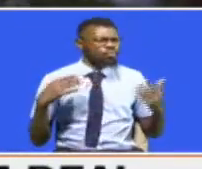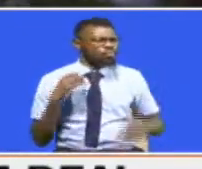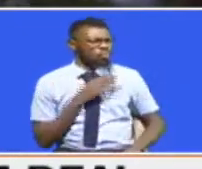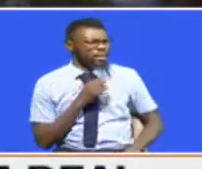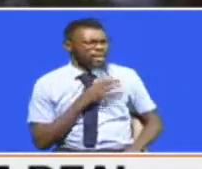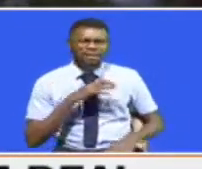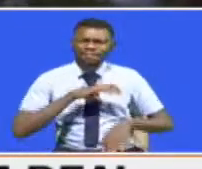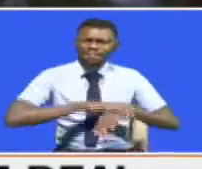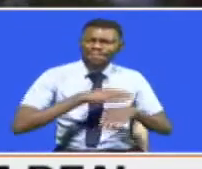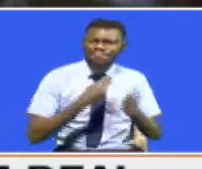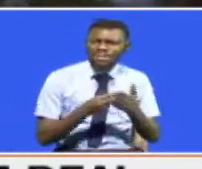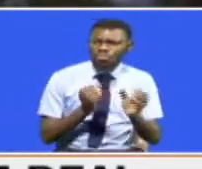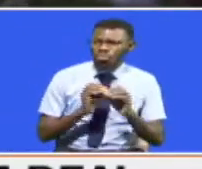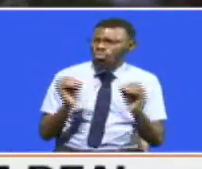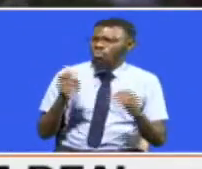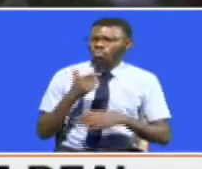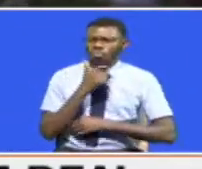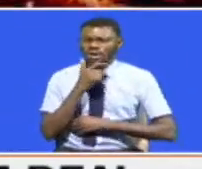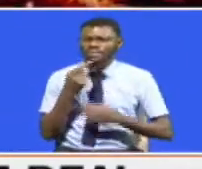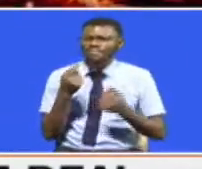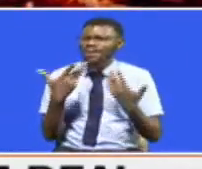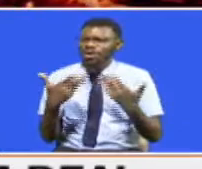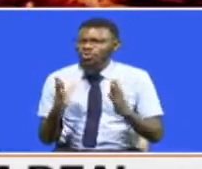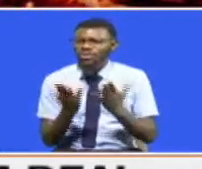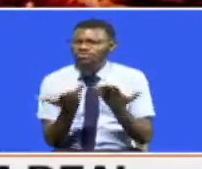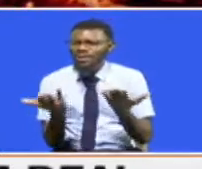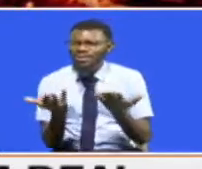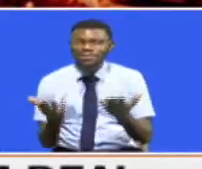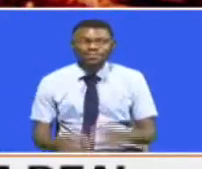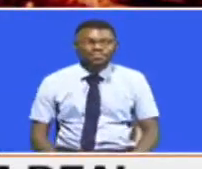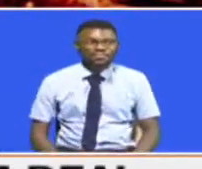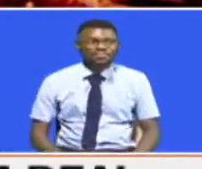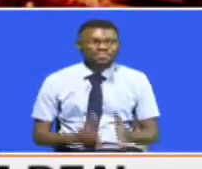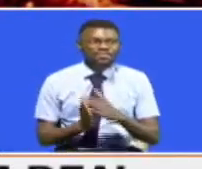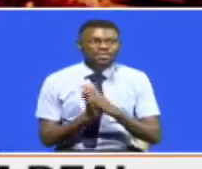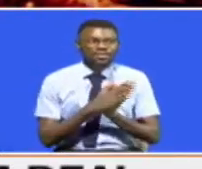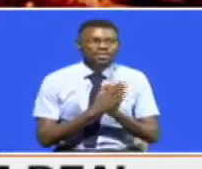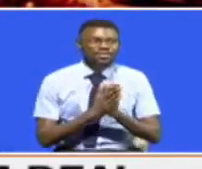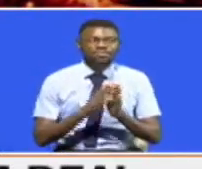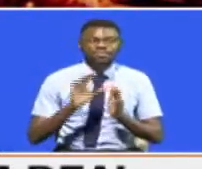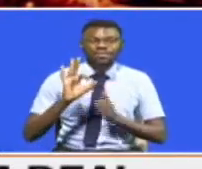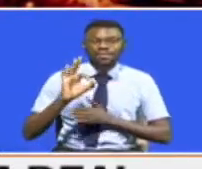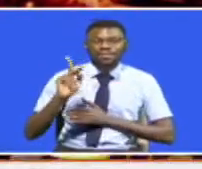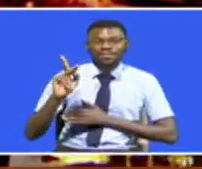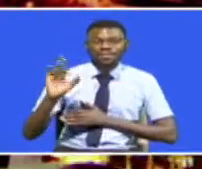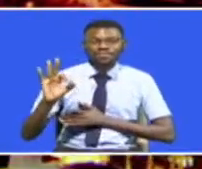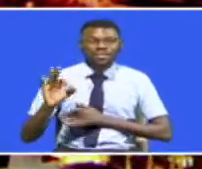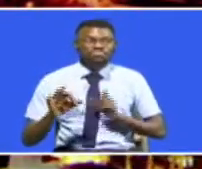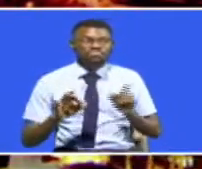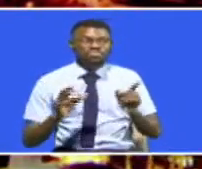kwani hiyo dua inakuwa inaenda wapi? Well, that story on the FKF Azam deal brings us to the end.